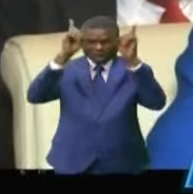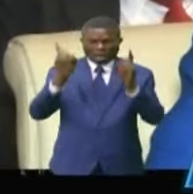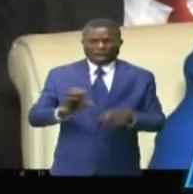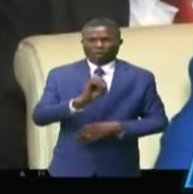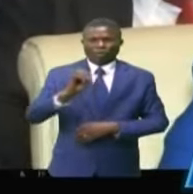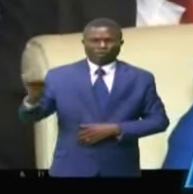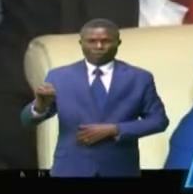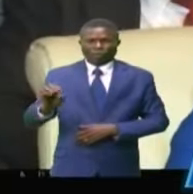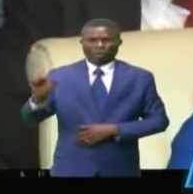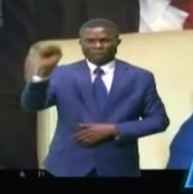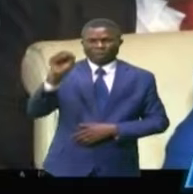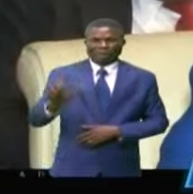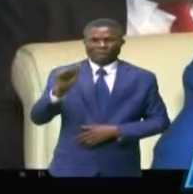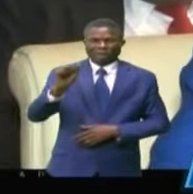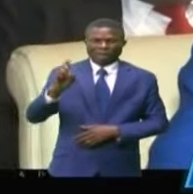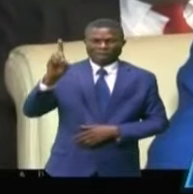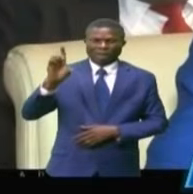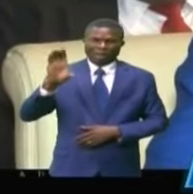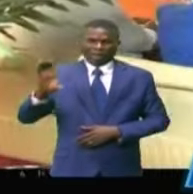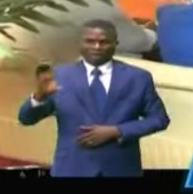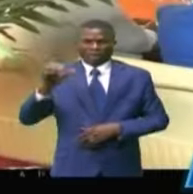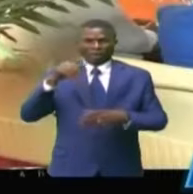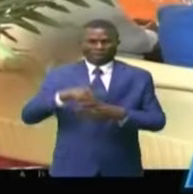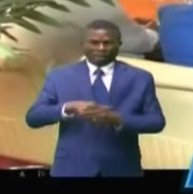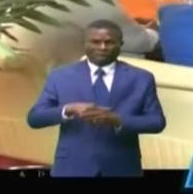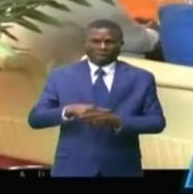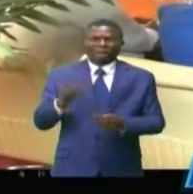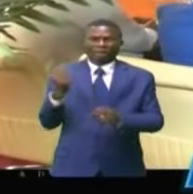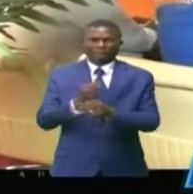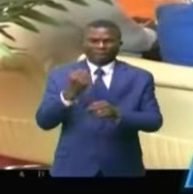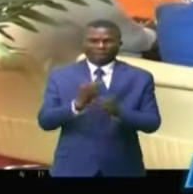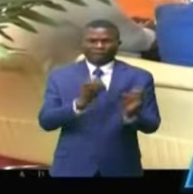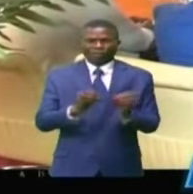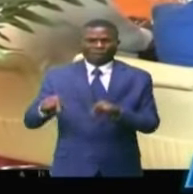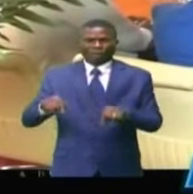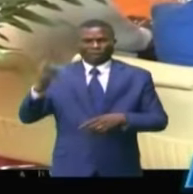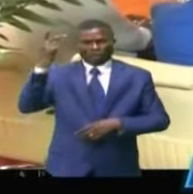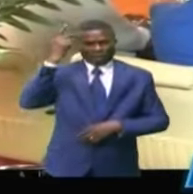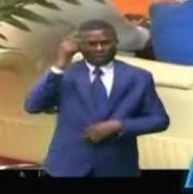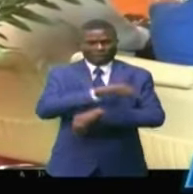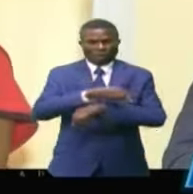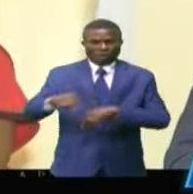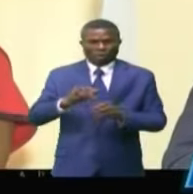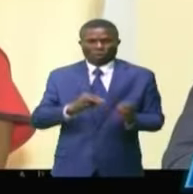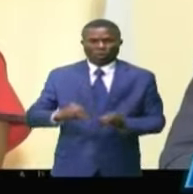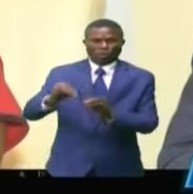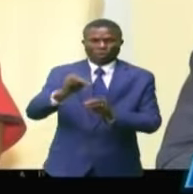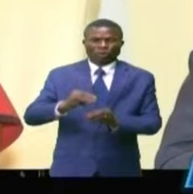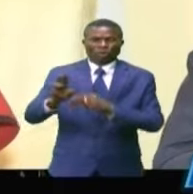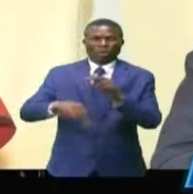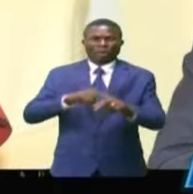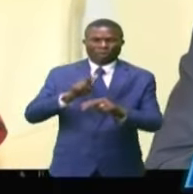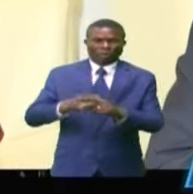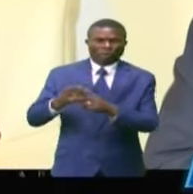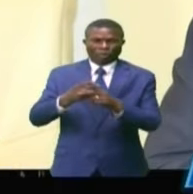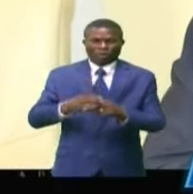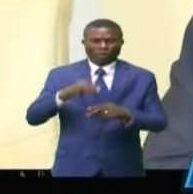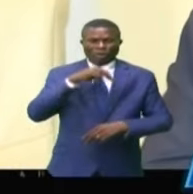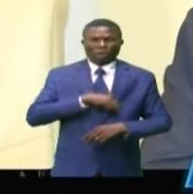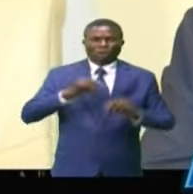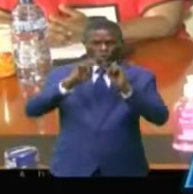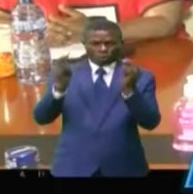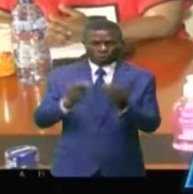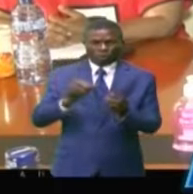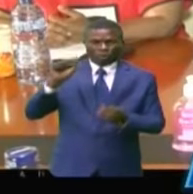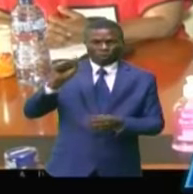australe en République démocratique du Congo. Au cours d'une séance de travail à Kinshasa au siège du mécanisme national de suivi, cette mission de la